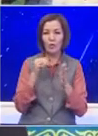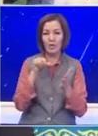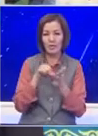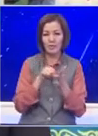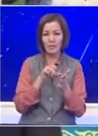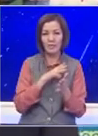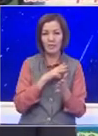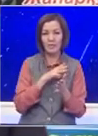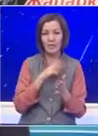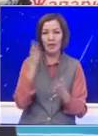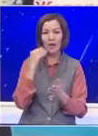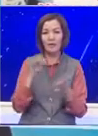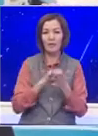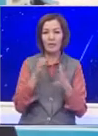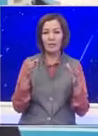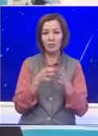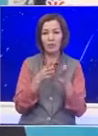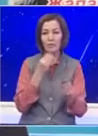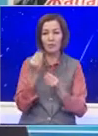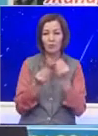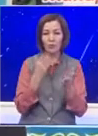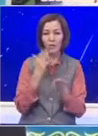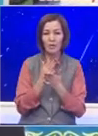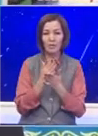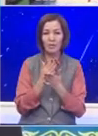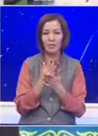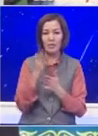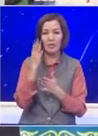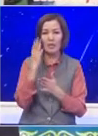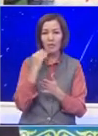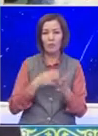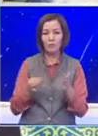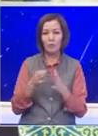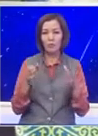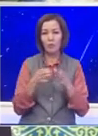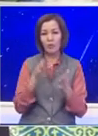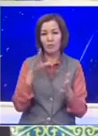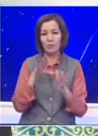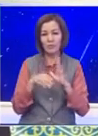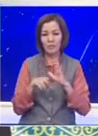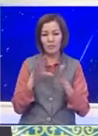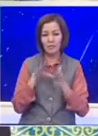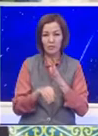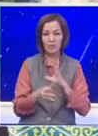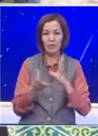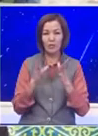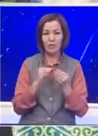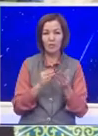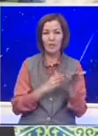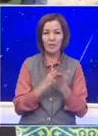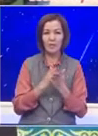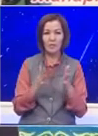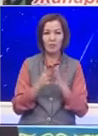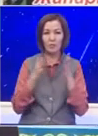Сол сияқты Алматы қаласының құрама командасында ойнаған, Алматы облысының құрама командасында ойнаған, жалпы мына Қазақстан көлемінде ардагер арасында